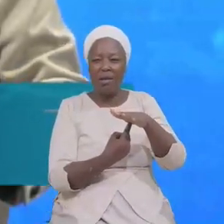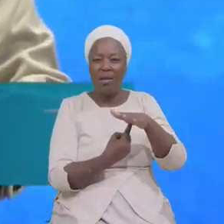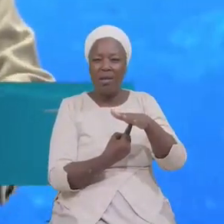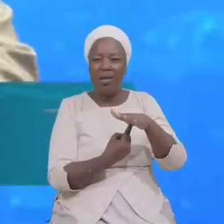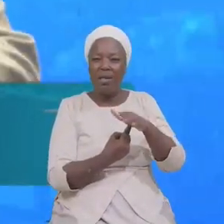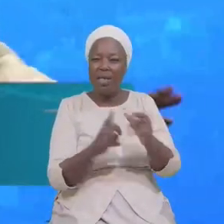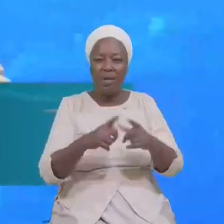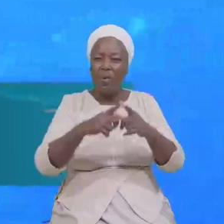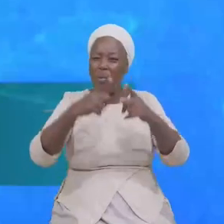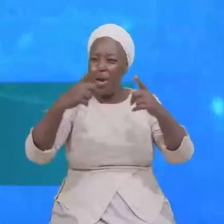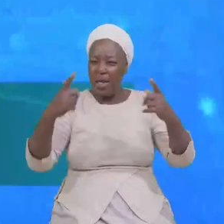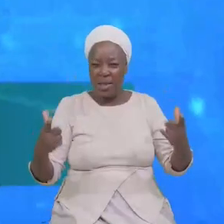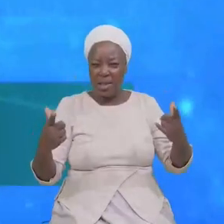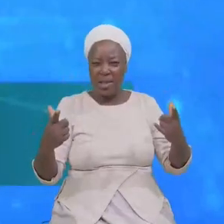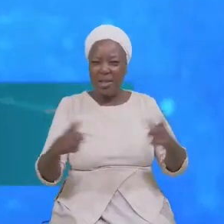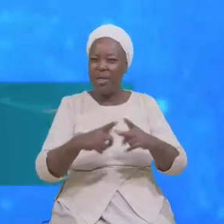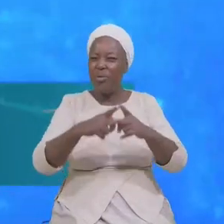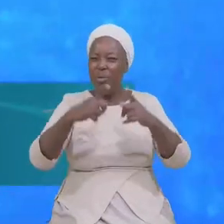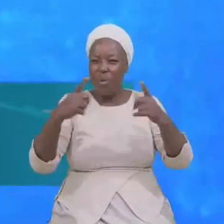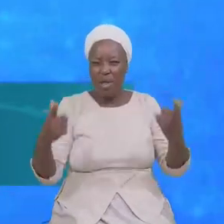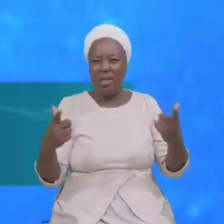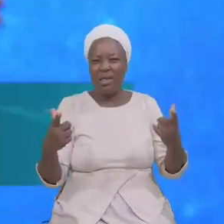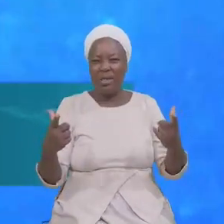Insondable. Illimité.